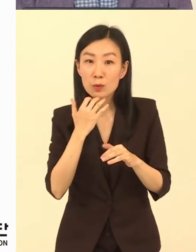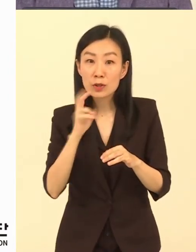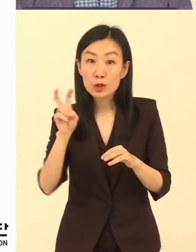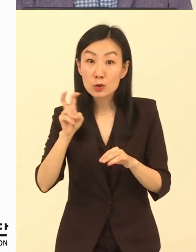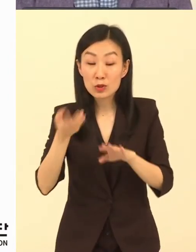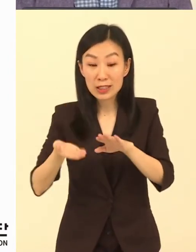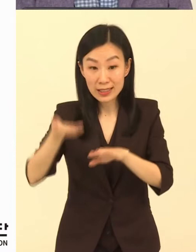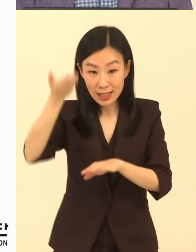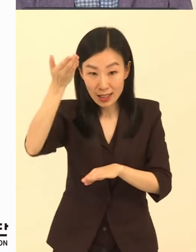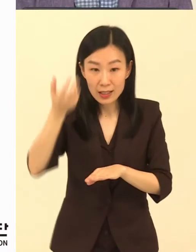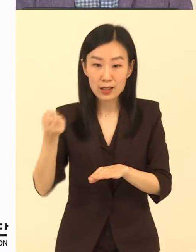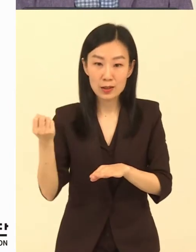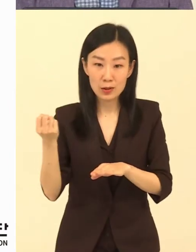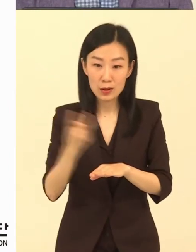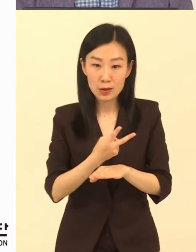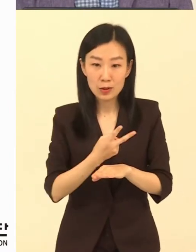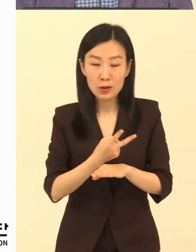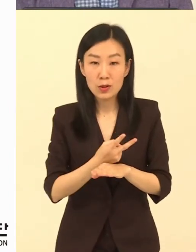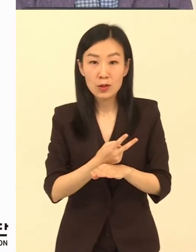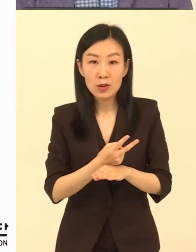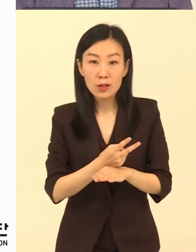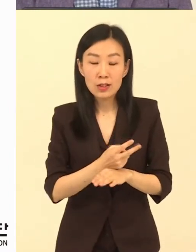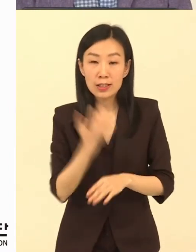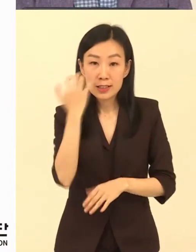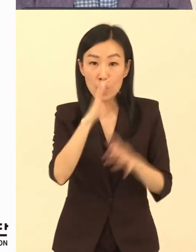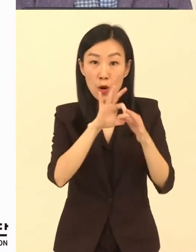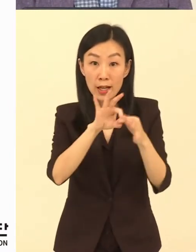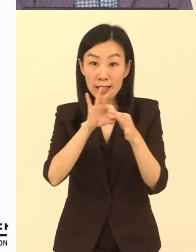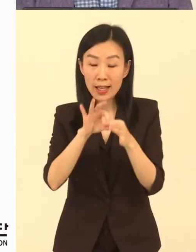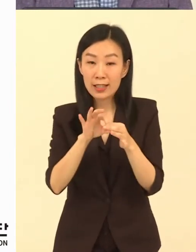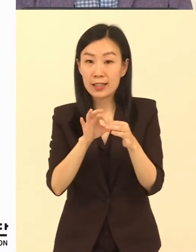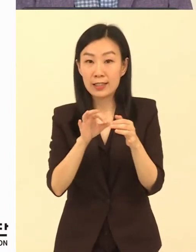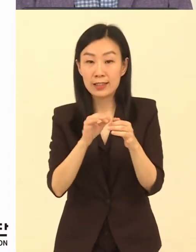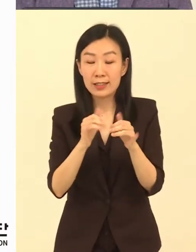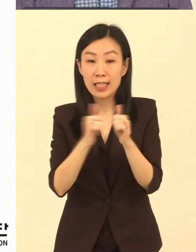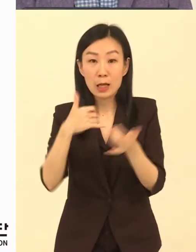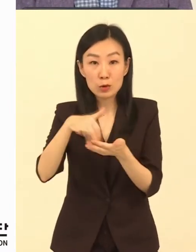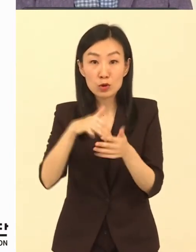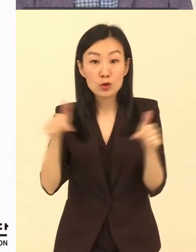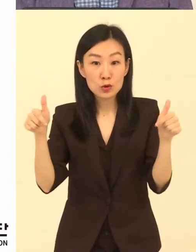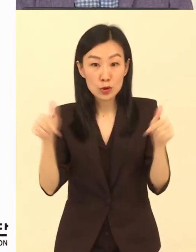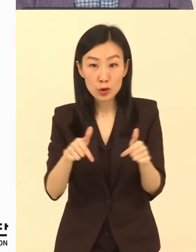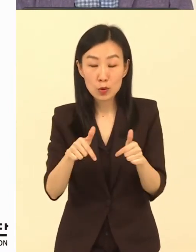수를 최소화하며 콘돔 사용하는 것이 도움이 되겠습니다.